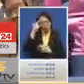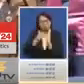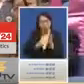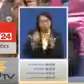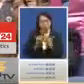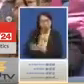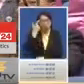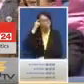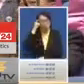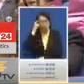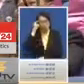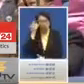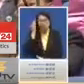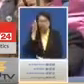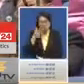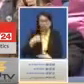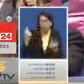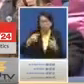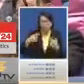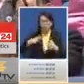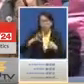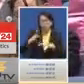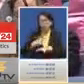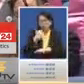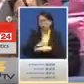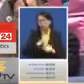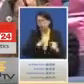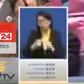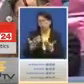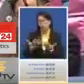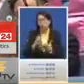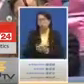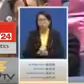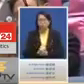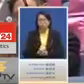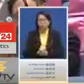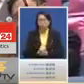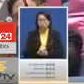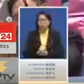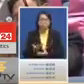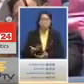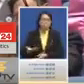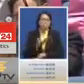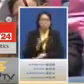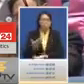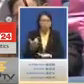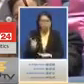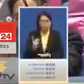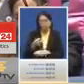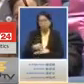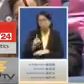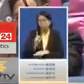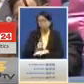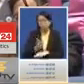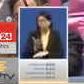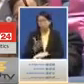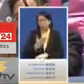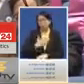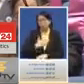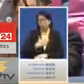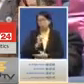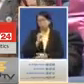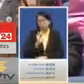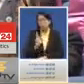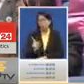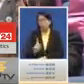พทางการเมืองของเราไม่ง่ายท่านประธานครับและตัวหนึ่งซึ่งผมกำลังจะบอกท่าน